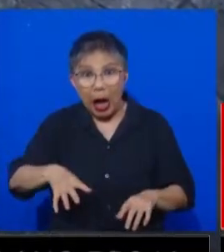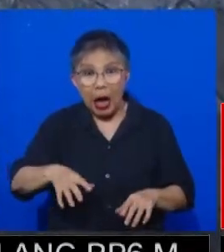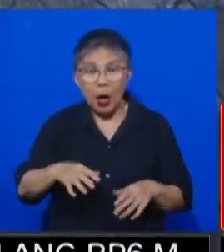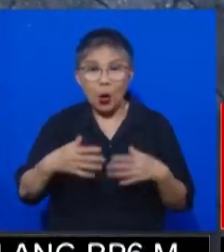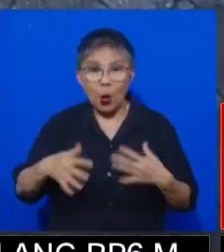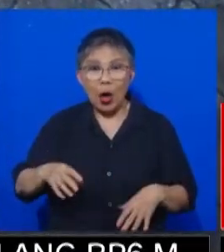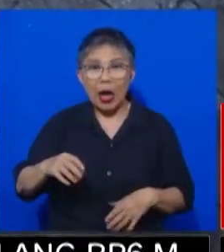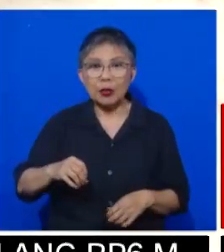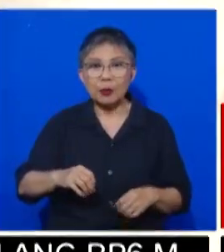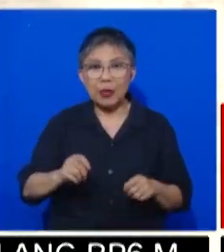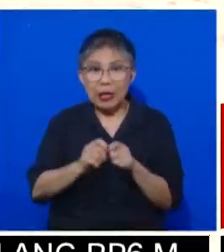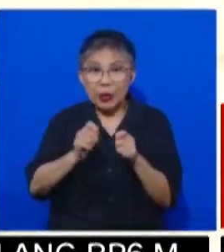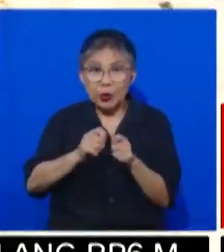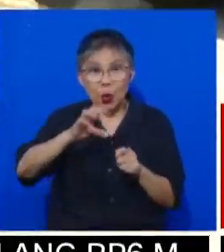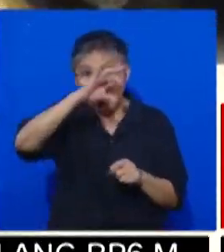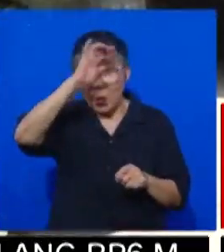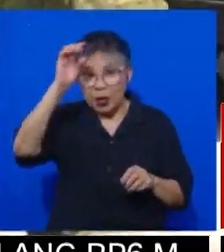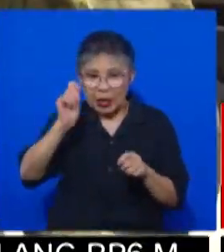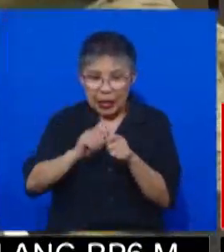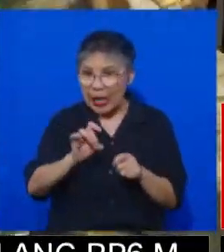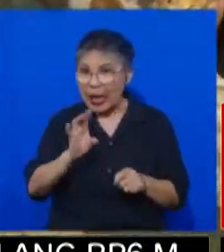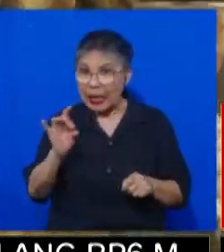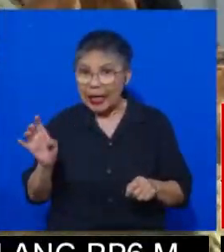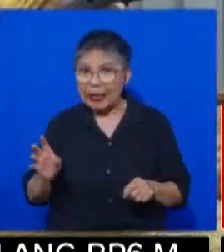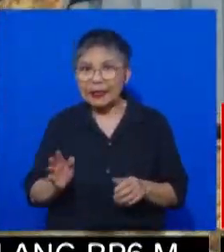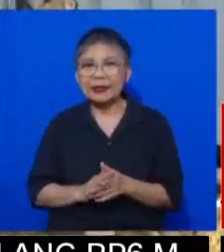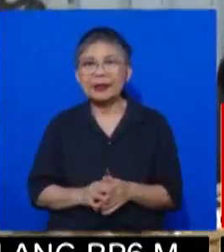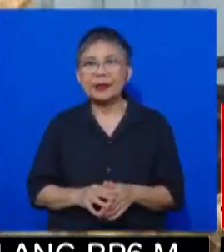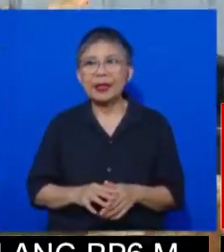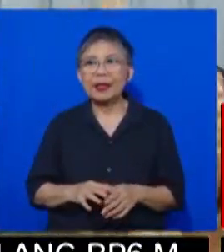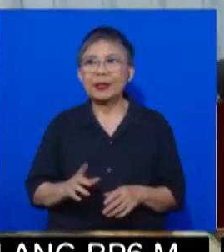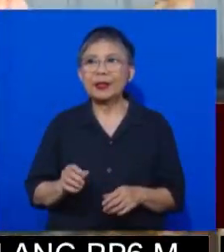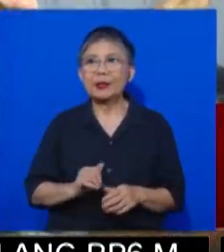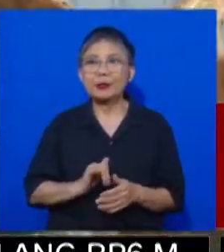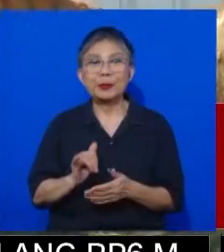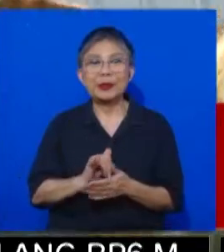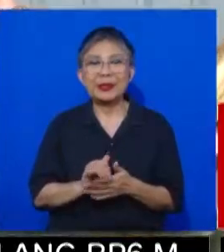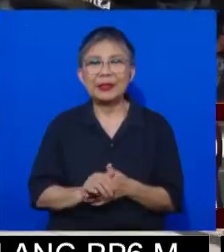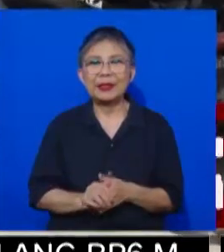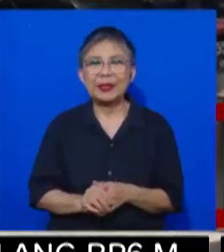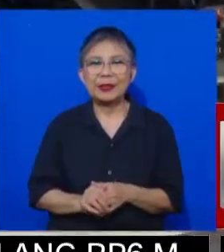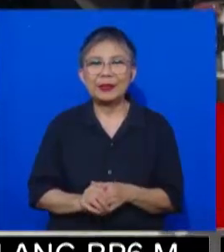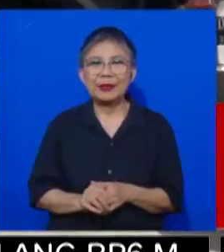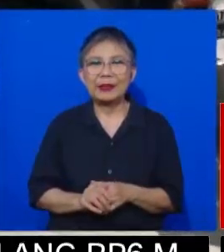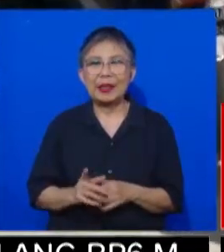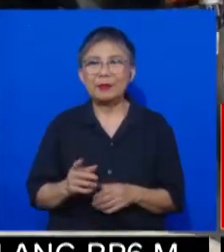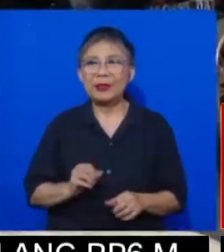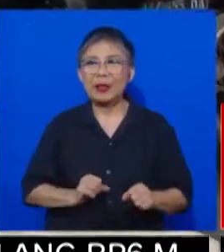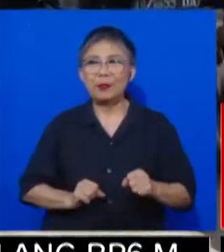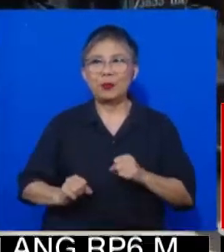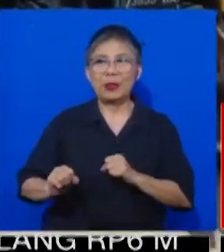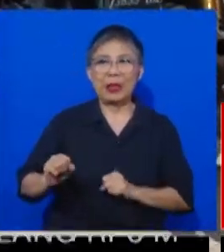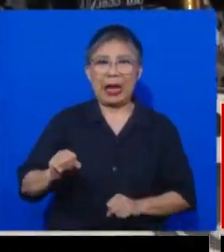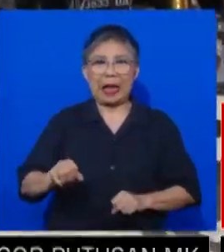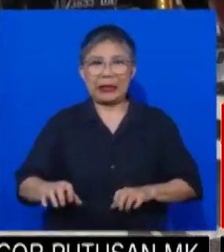berinovasi membuat dokar dinosaurus, Iqbal menciptakan replika dinosaurus yang bisa bergerak.